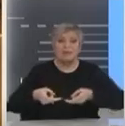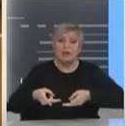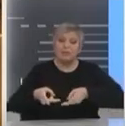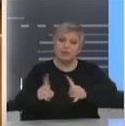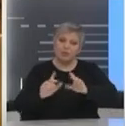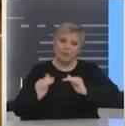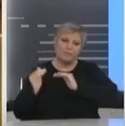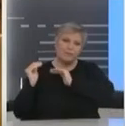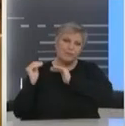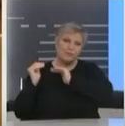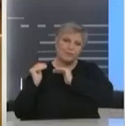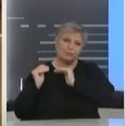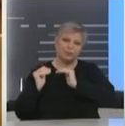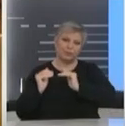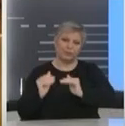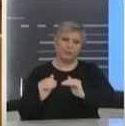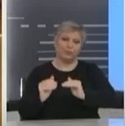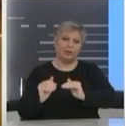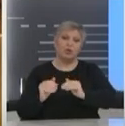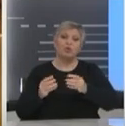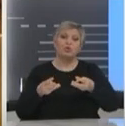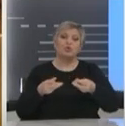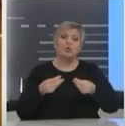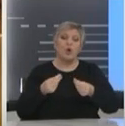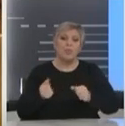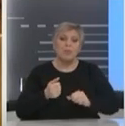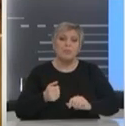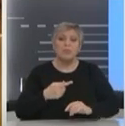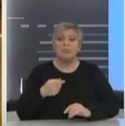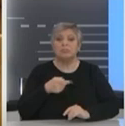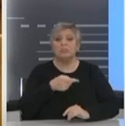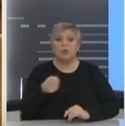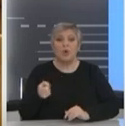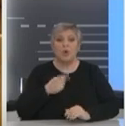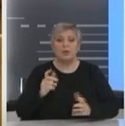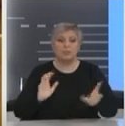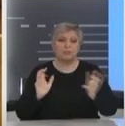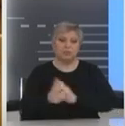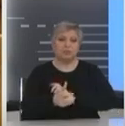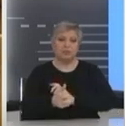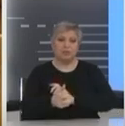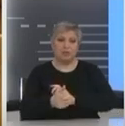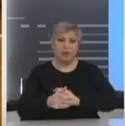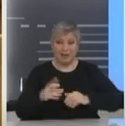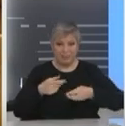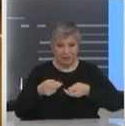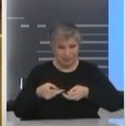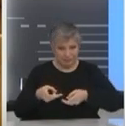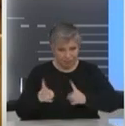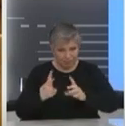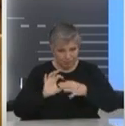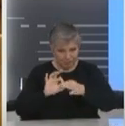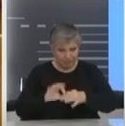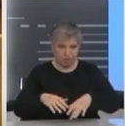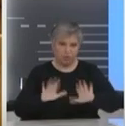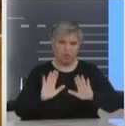αυτή η απίστευτη διαστρέβλωση σε έναν τομέα όπου έχουμε απόλυτη προτεραιότητα και κάθε χρόνο αυξάνουμε